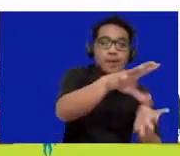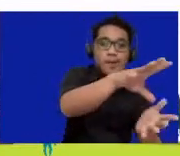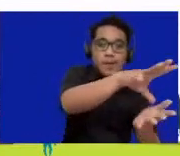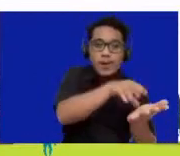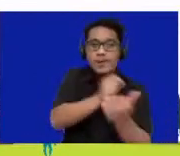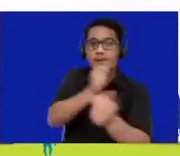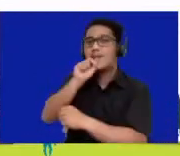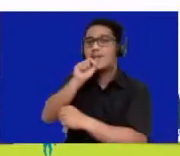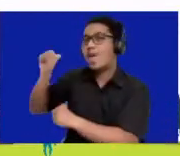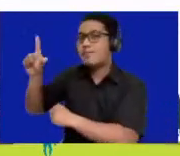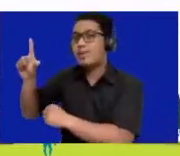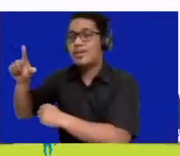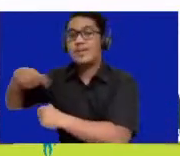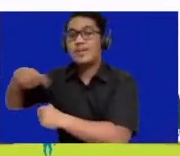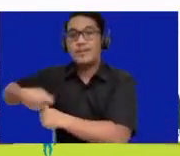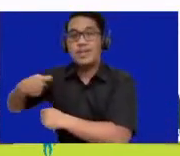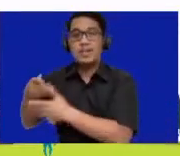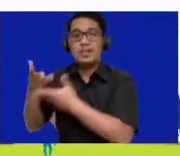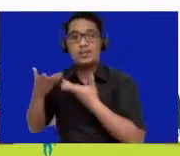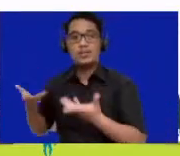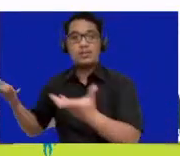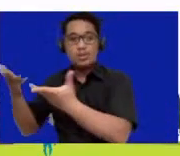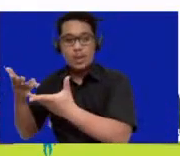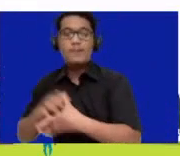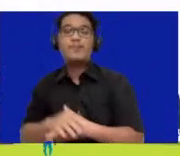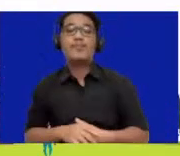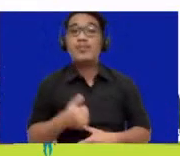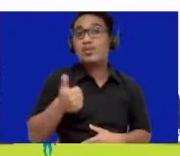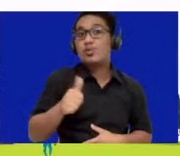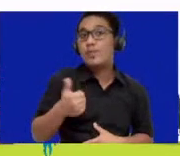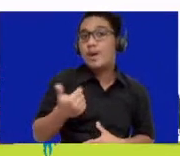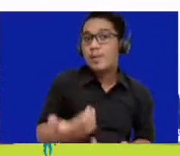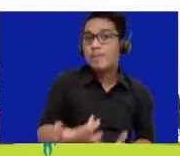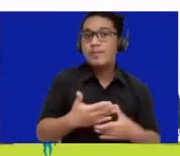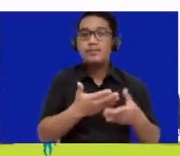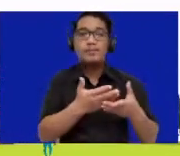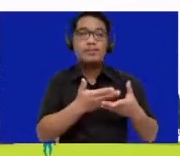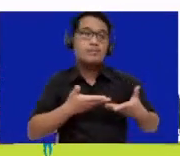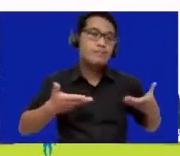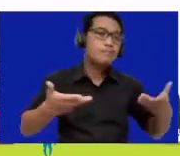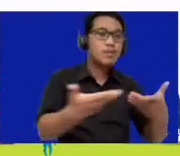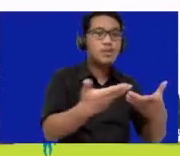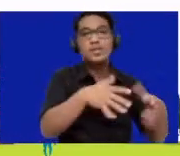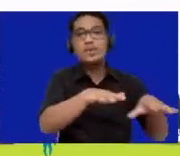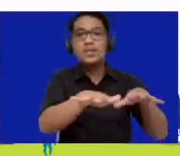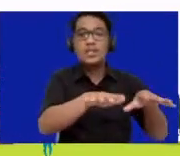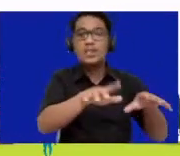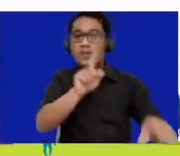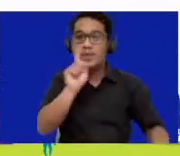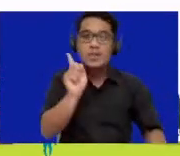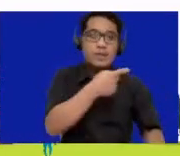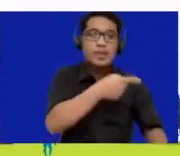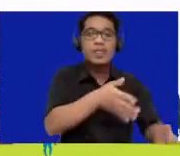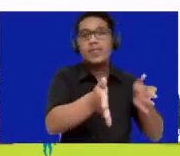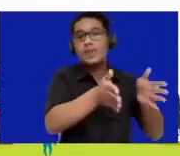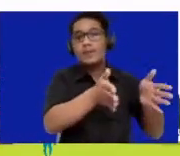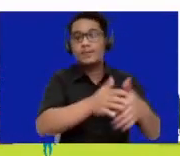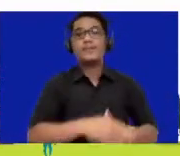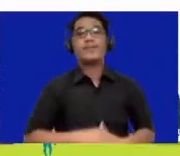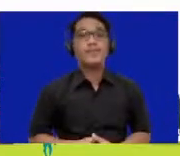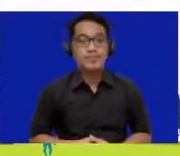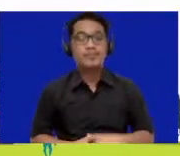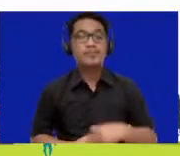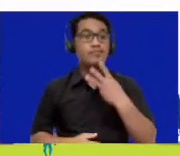pihak-pihak terkait. Sehingga penanganan bencana akan lebih cepat. Kemudian di pasca